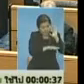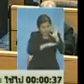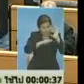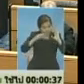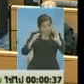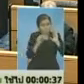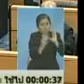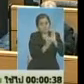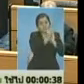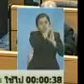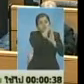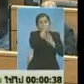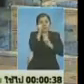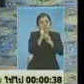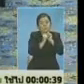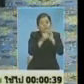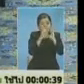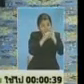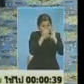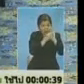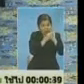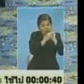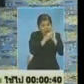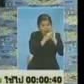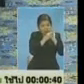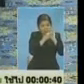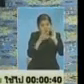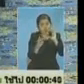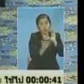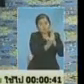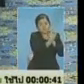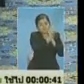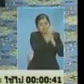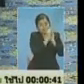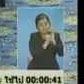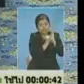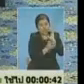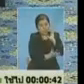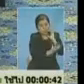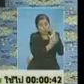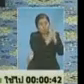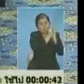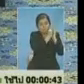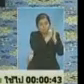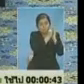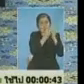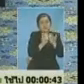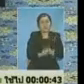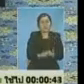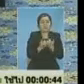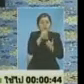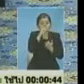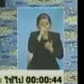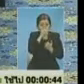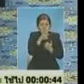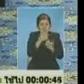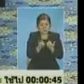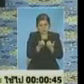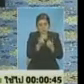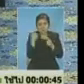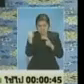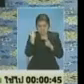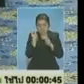ราคายังส่วนกลางอยู่นะครับแต่รวมภาคเบื้องต้นครับท่านก็บอกว่าอย่างนี้ต้องคัวแ